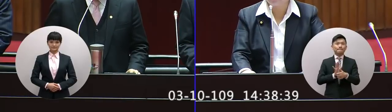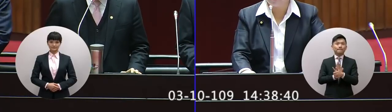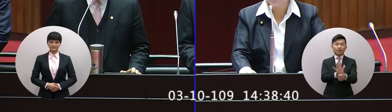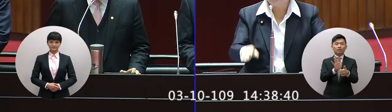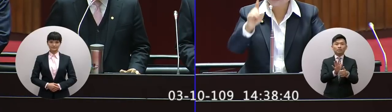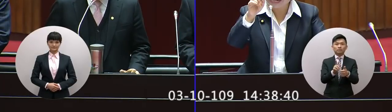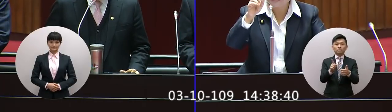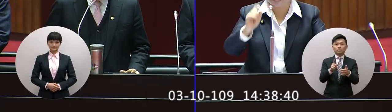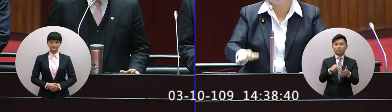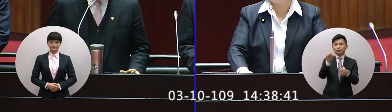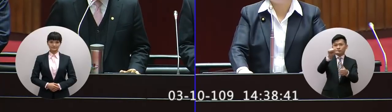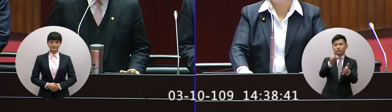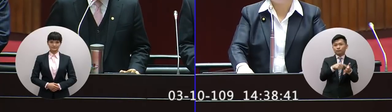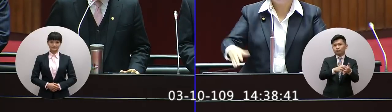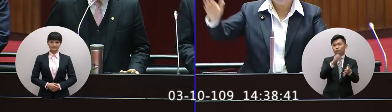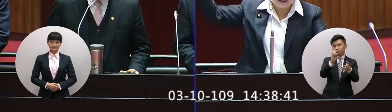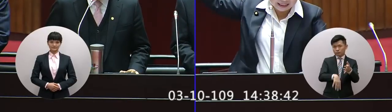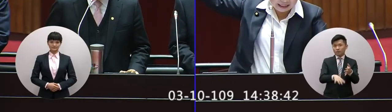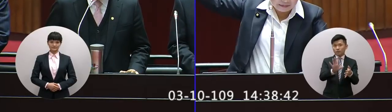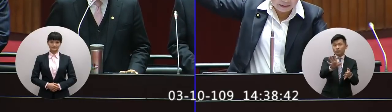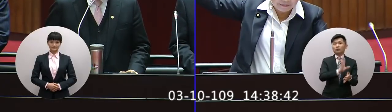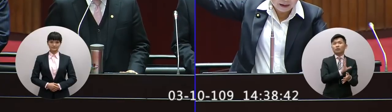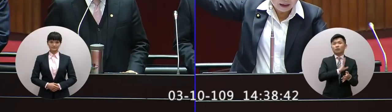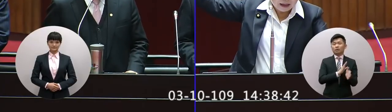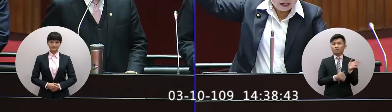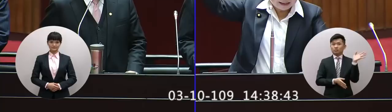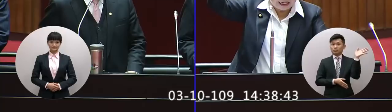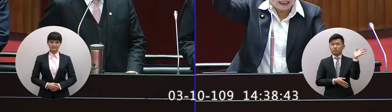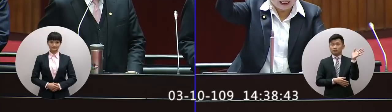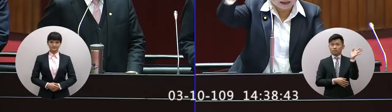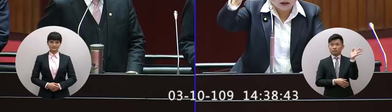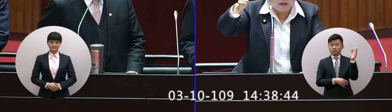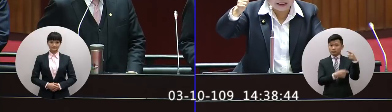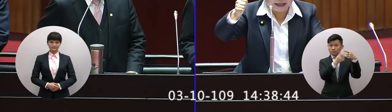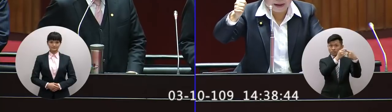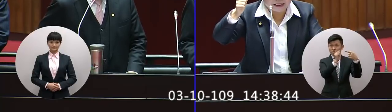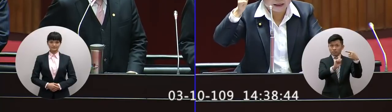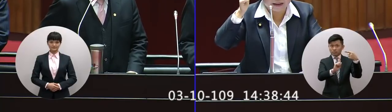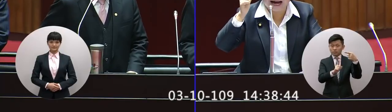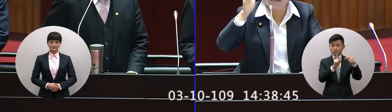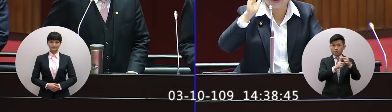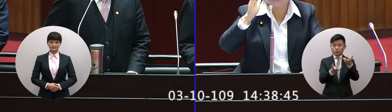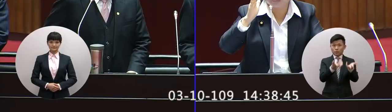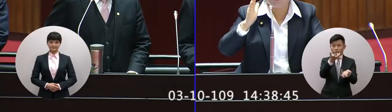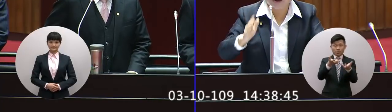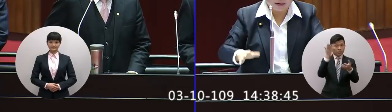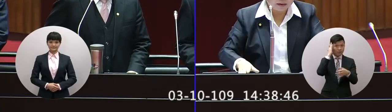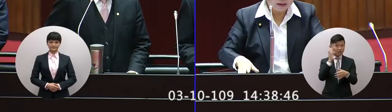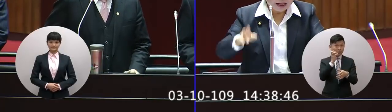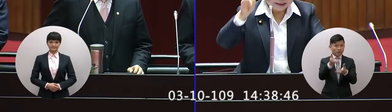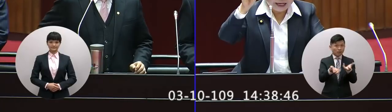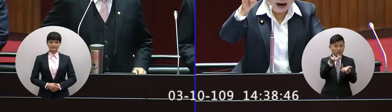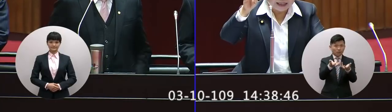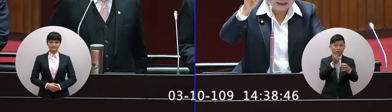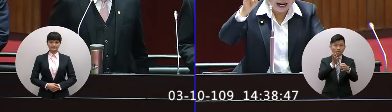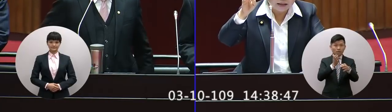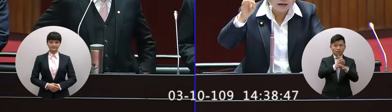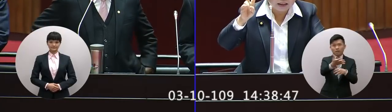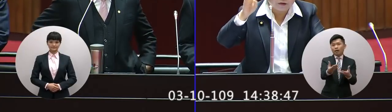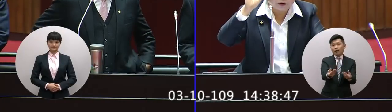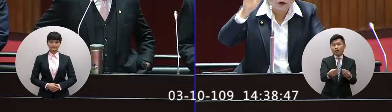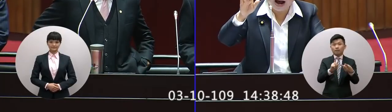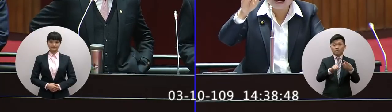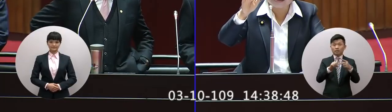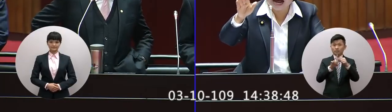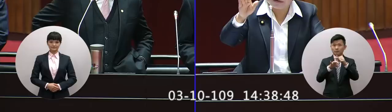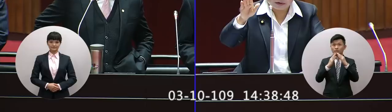然有他的理由，3+1的理由就在上面。第一个，中火生煤使用量未超标；第二个，台